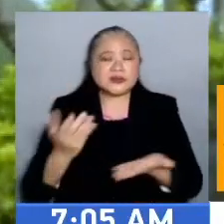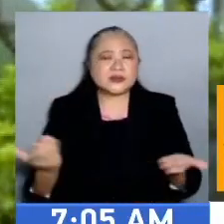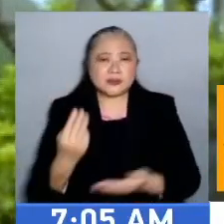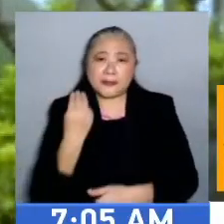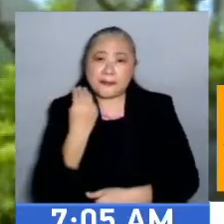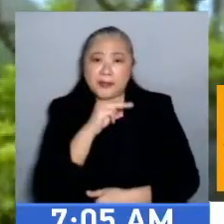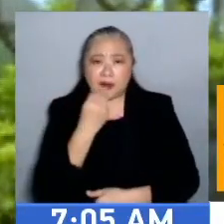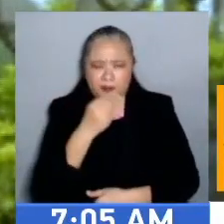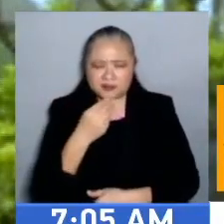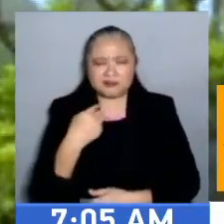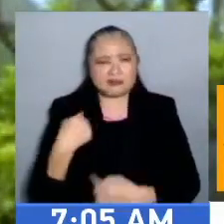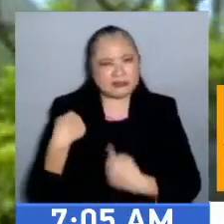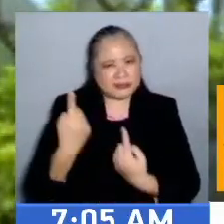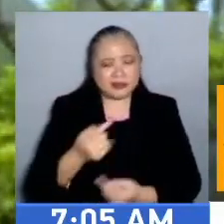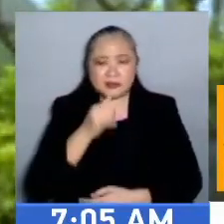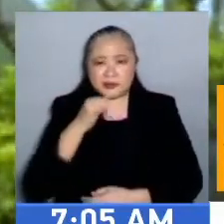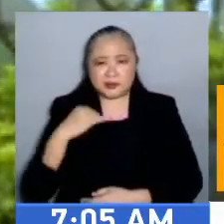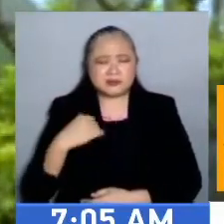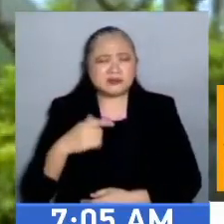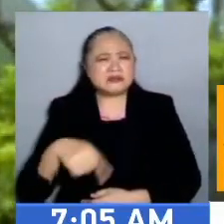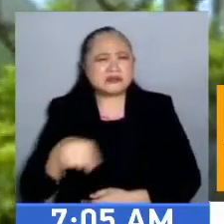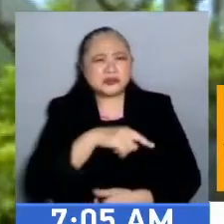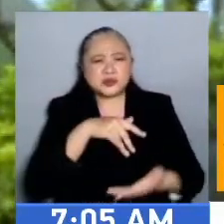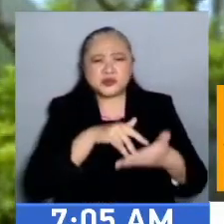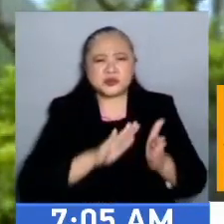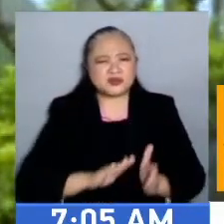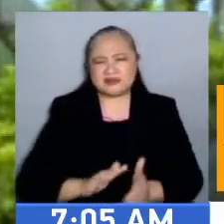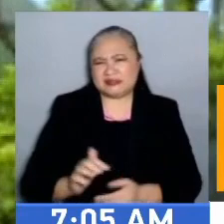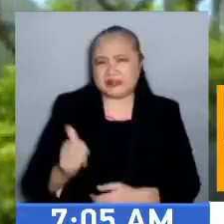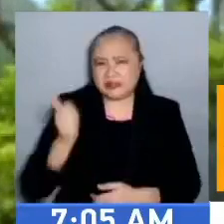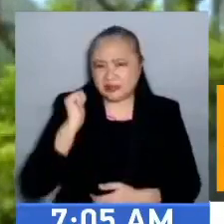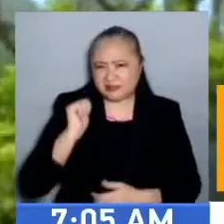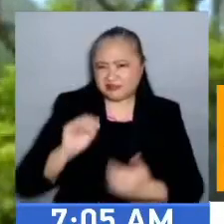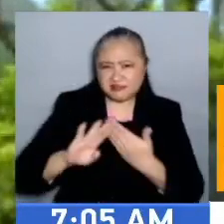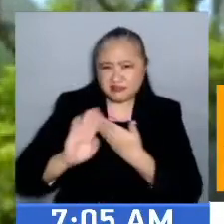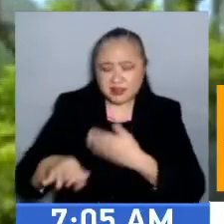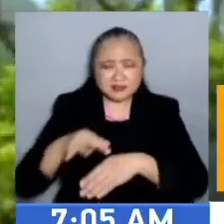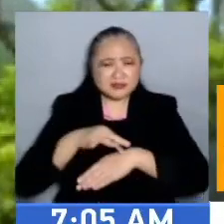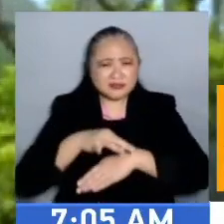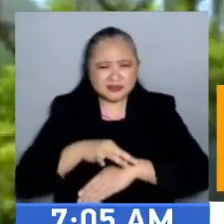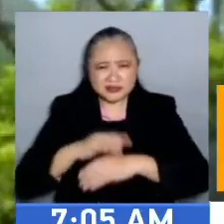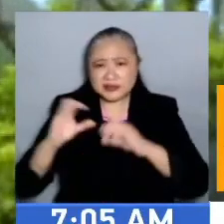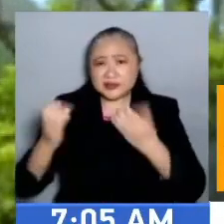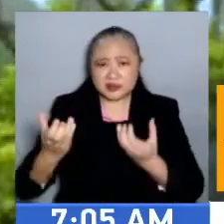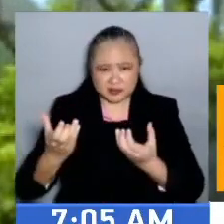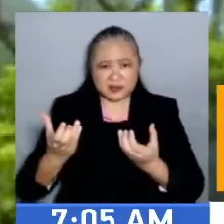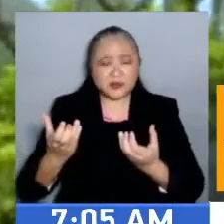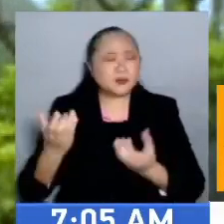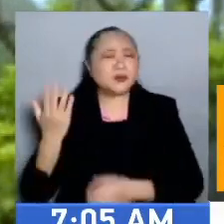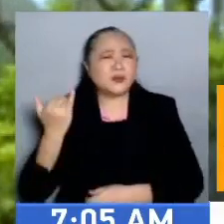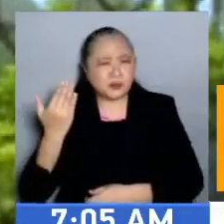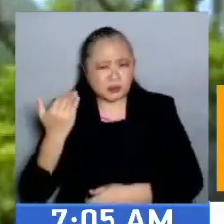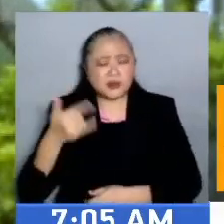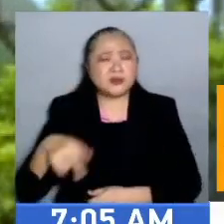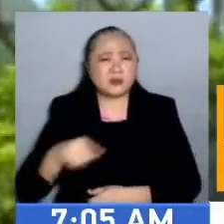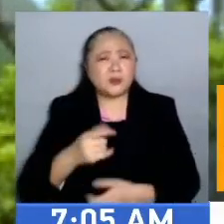Ngunit ilang mga estudyante tutol pa rin sa pagbabalik ng face-to-face class. Ito ay para na rin daw sa kanilang